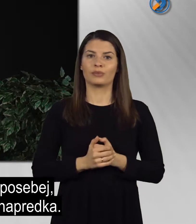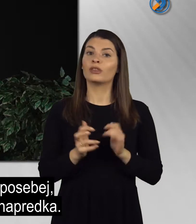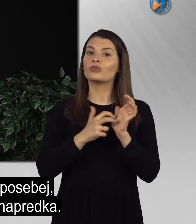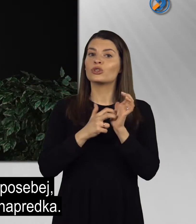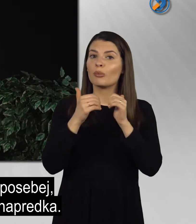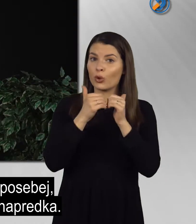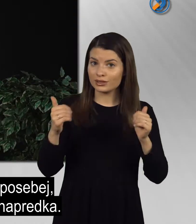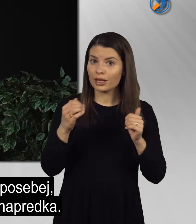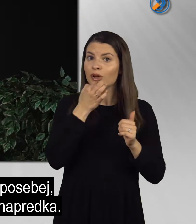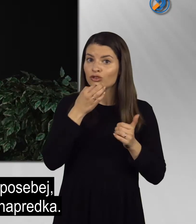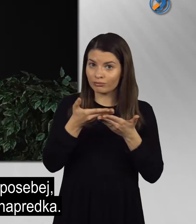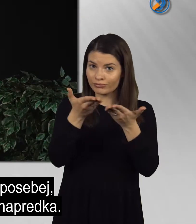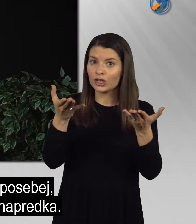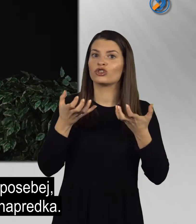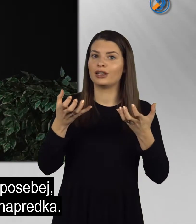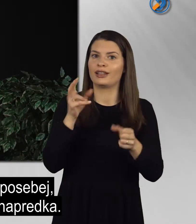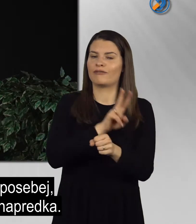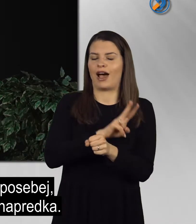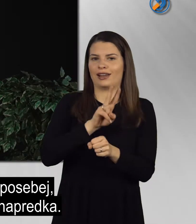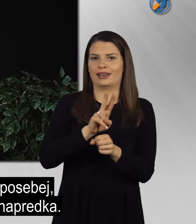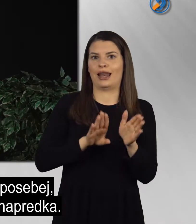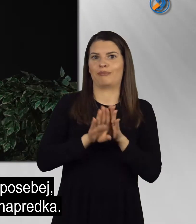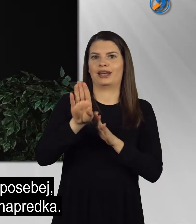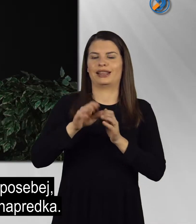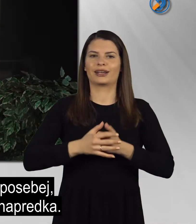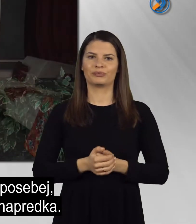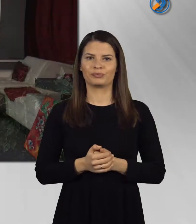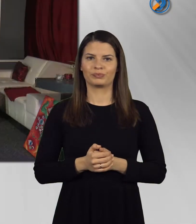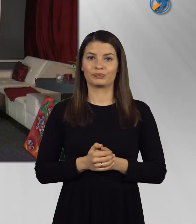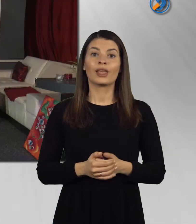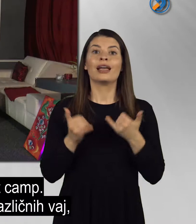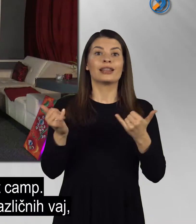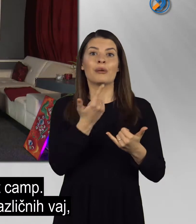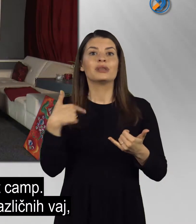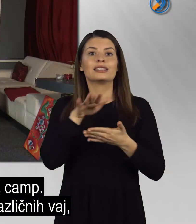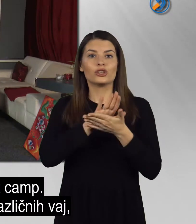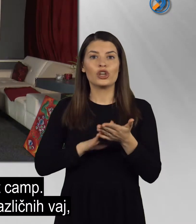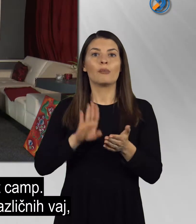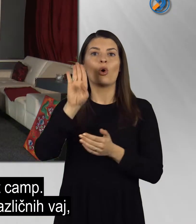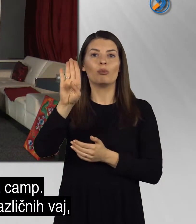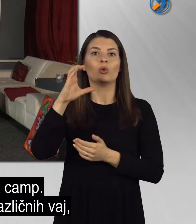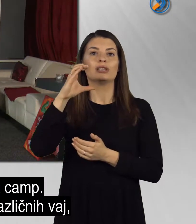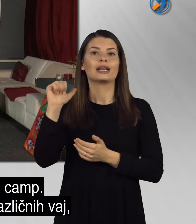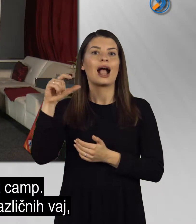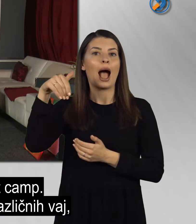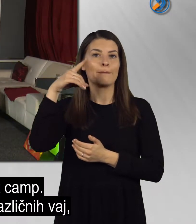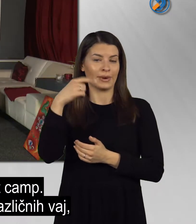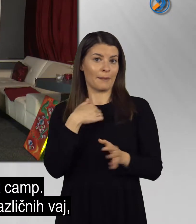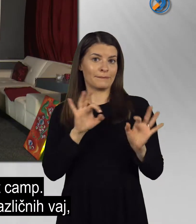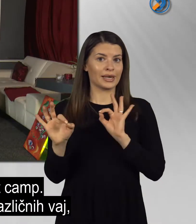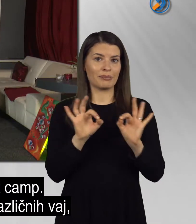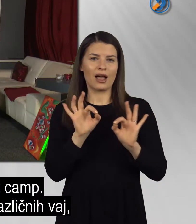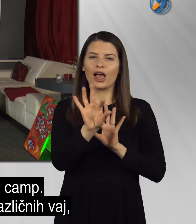šteje. Še posebej, če si želite varnega napredka. Evo, pred vami je bootcamp. Pripravila